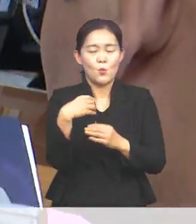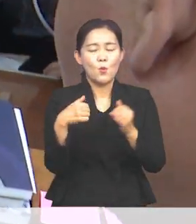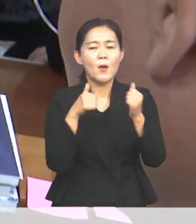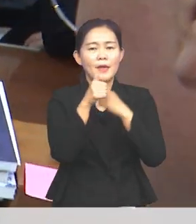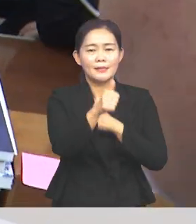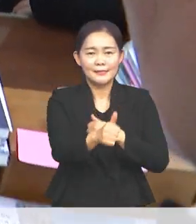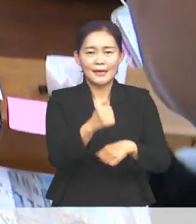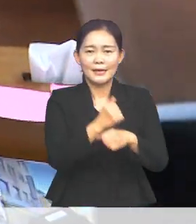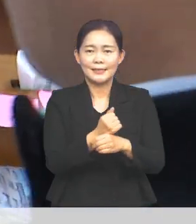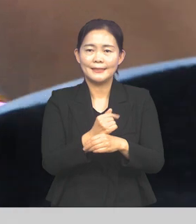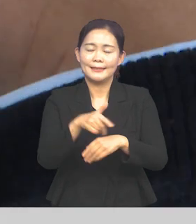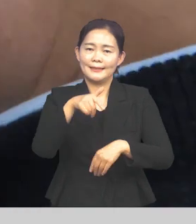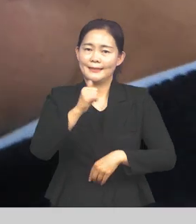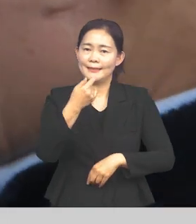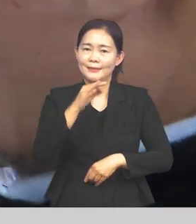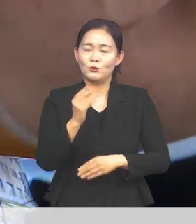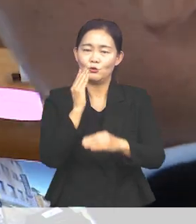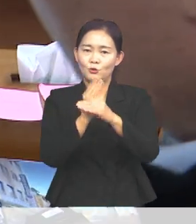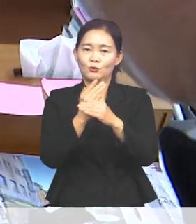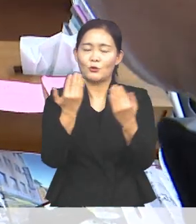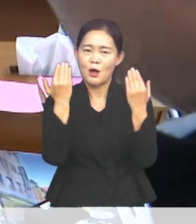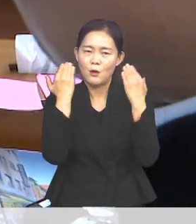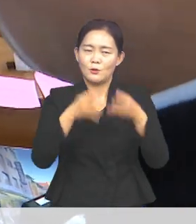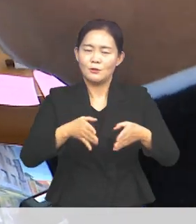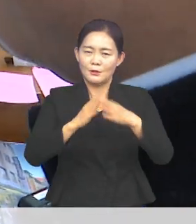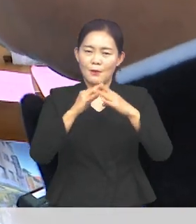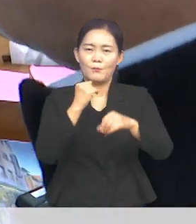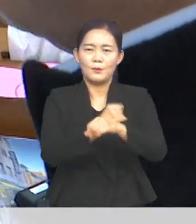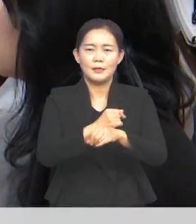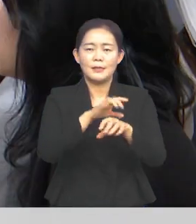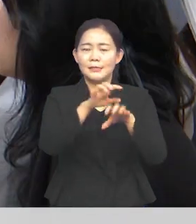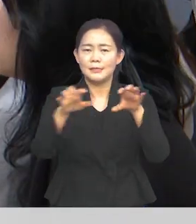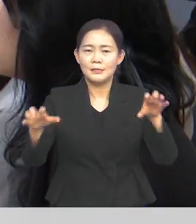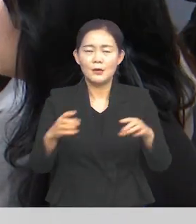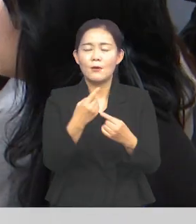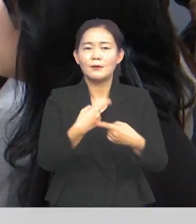회장은 기흥역세권 중학교 설립이 가시화됐다는 것에 학부모는